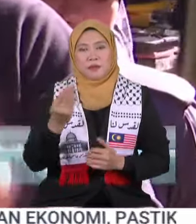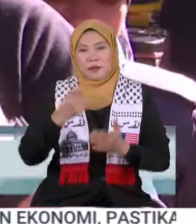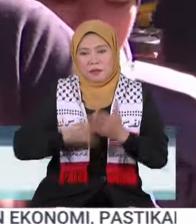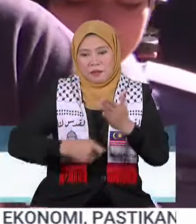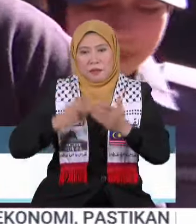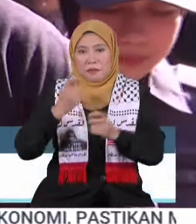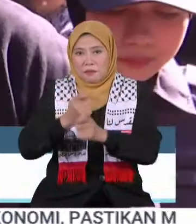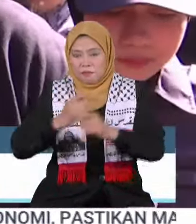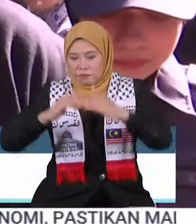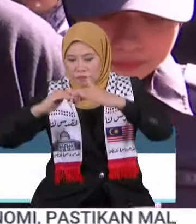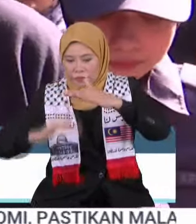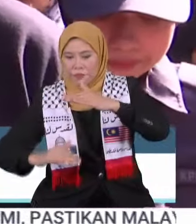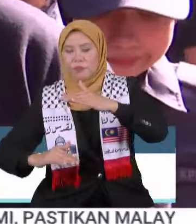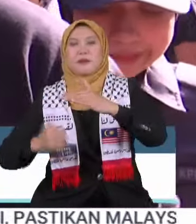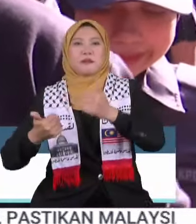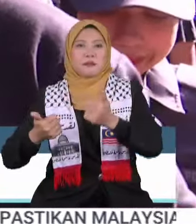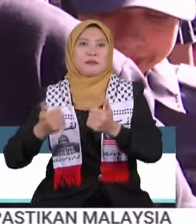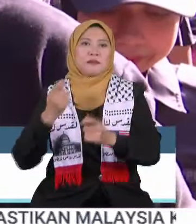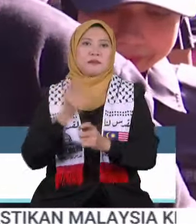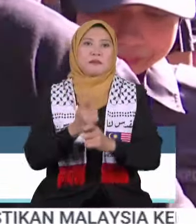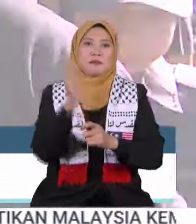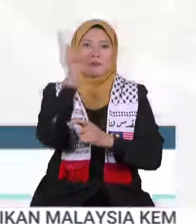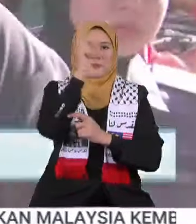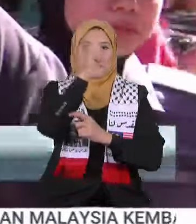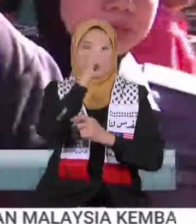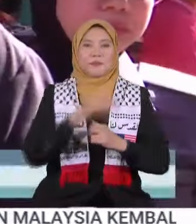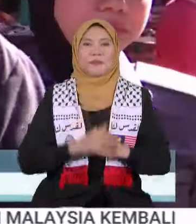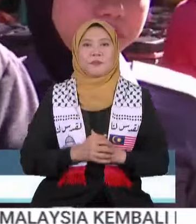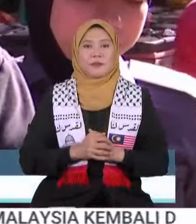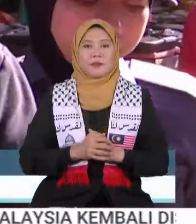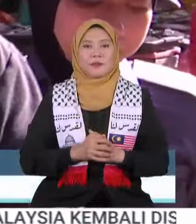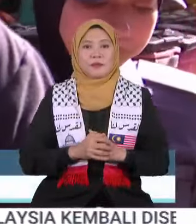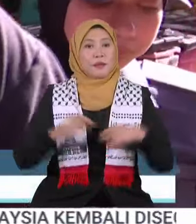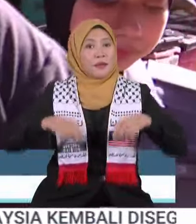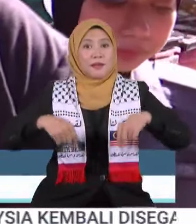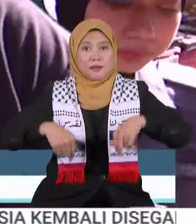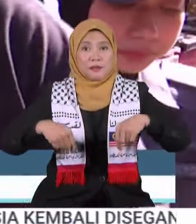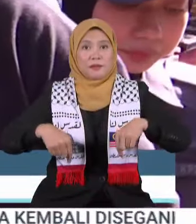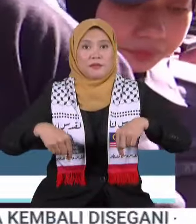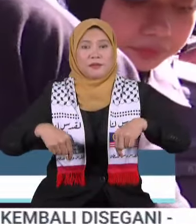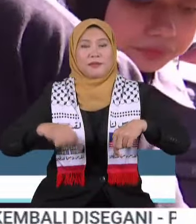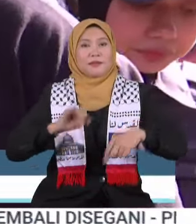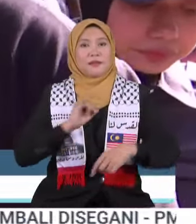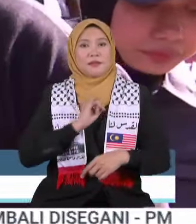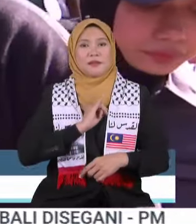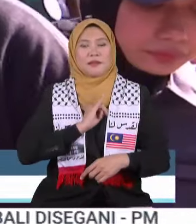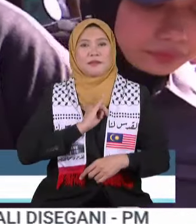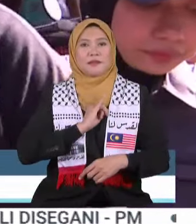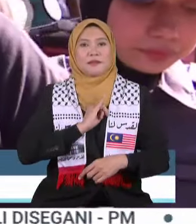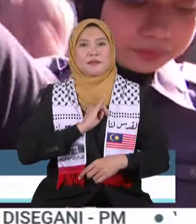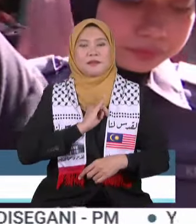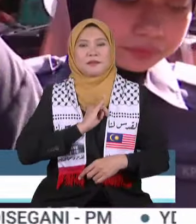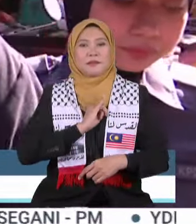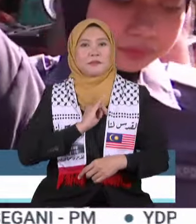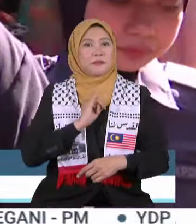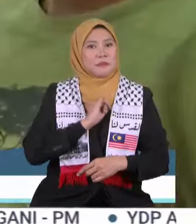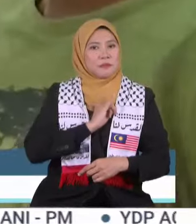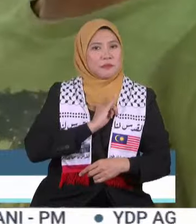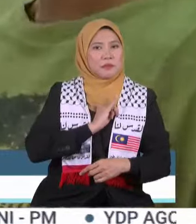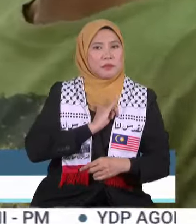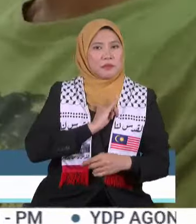bawah harga maksimum yang ditetapkan oleh kerajaan. Cuma pada hari ini saya terpaksalah